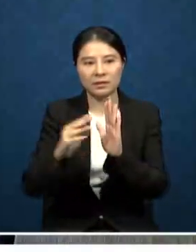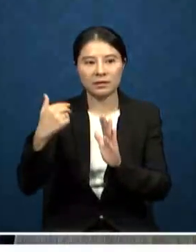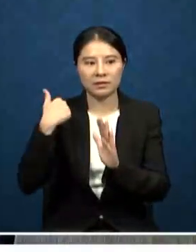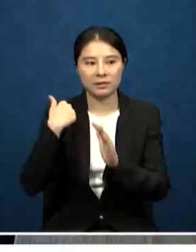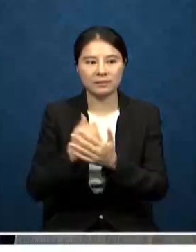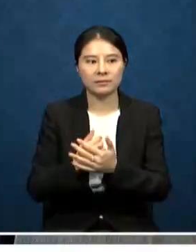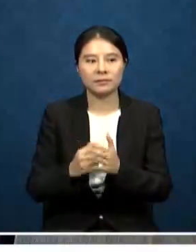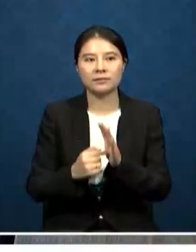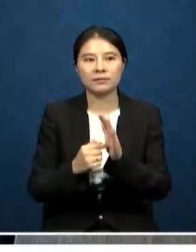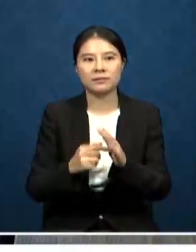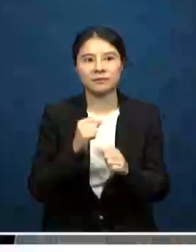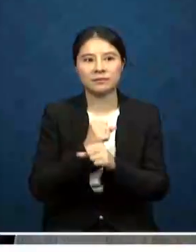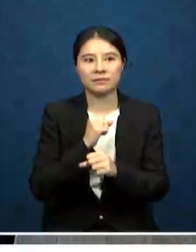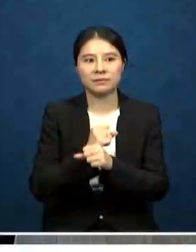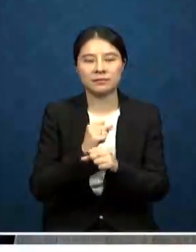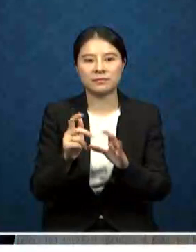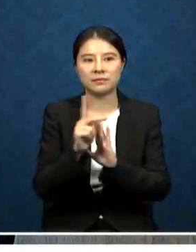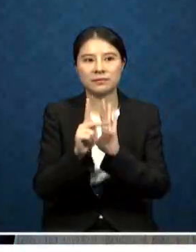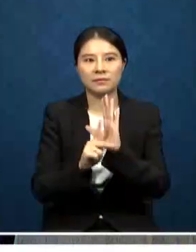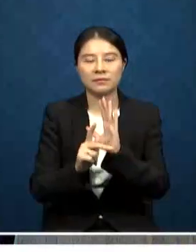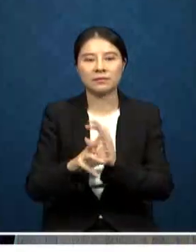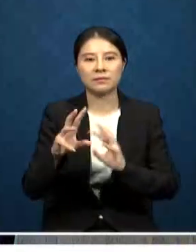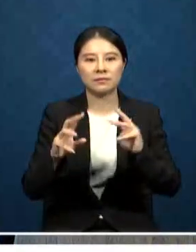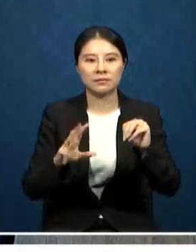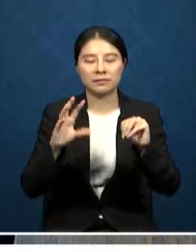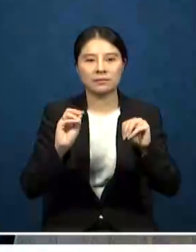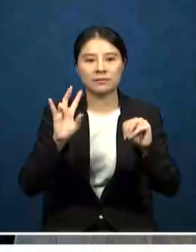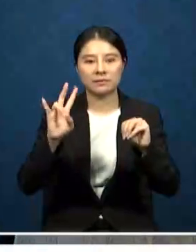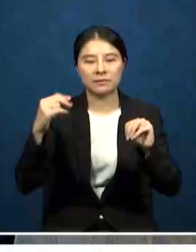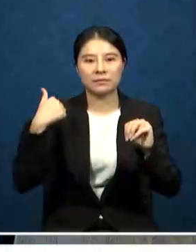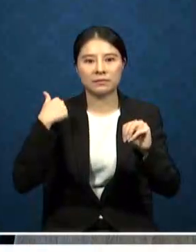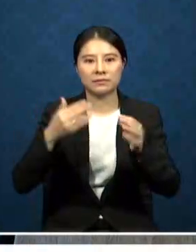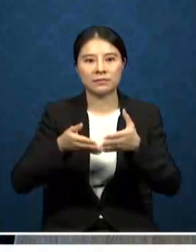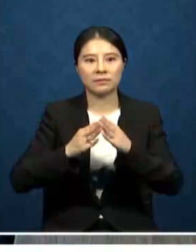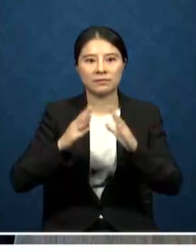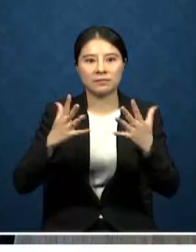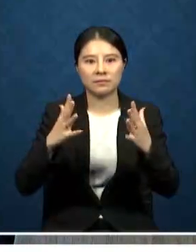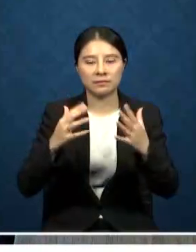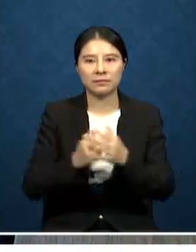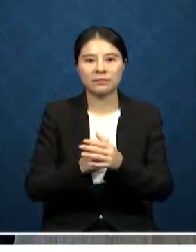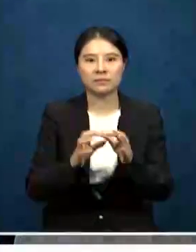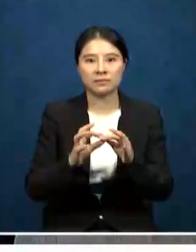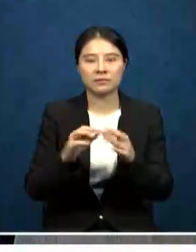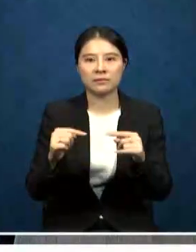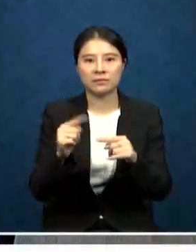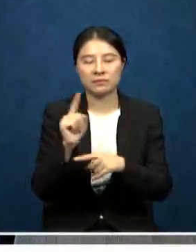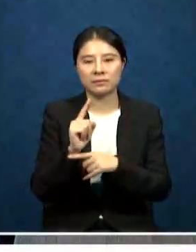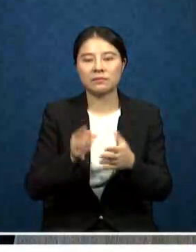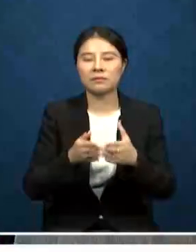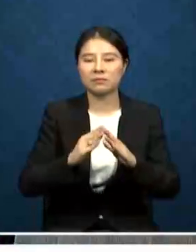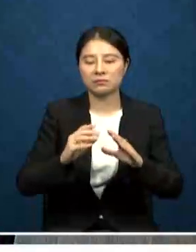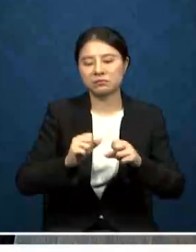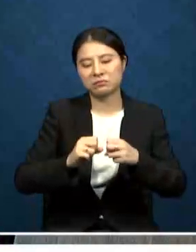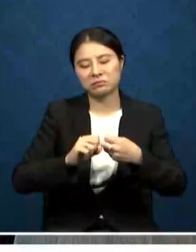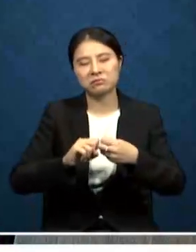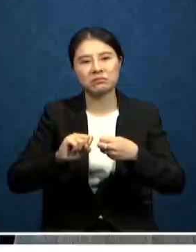ที่จะส่งเข้ามาตามมาตรา57เนี่ยมันเป็นเรื่องที่ท่านยังไม่ได้ตั้งมันก็ไม่รู้ว่าตั้งแล้วมันจะ